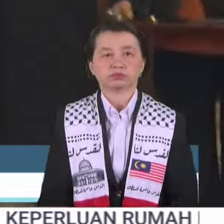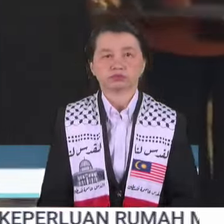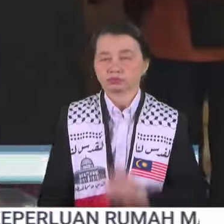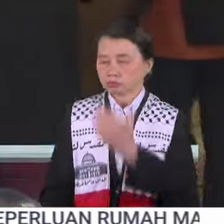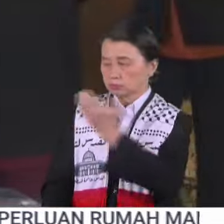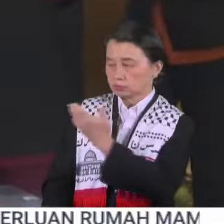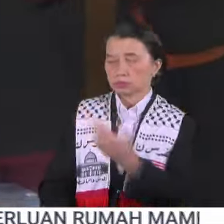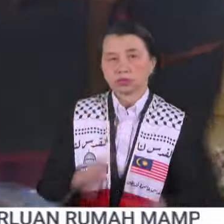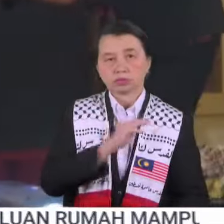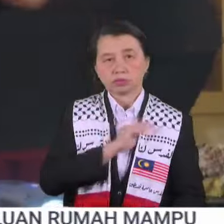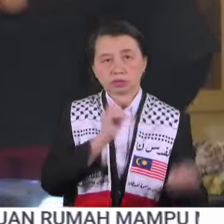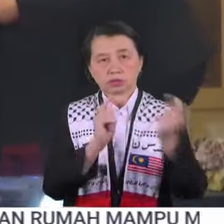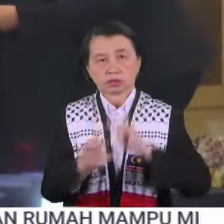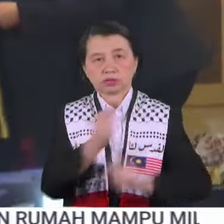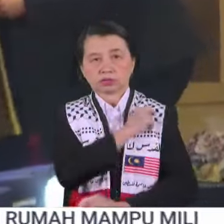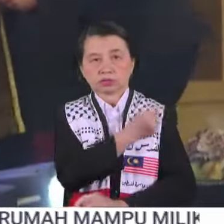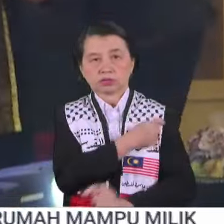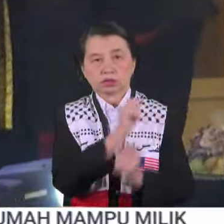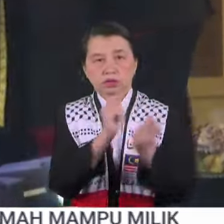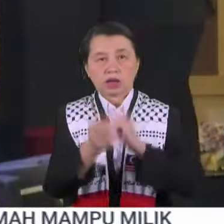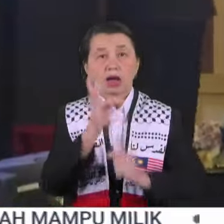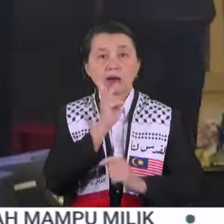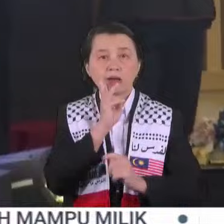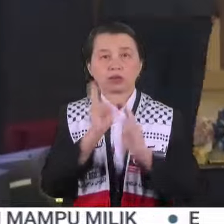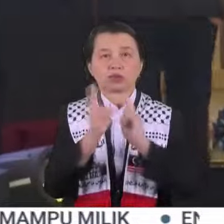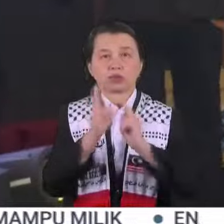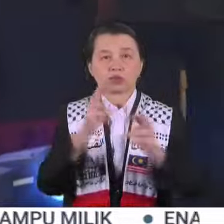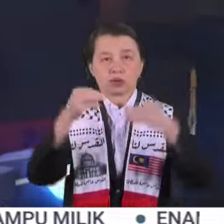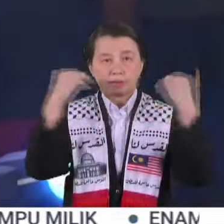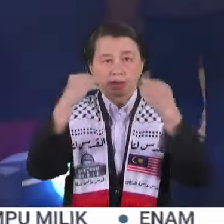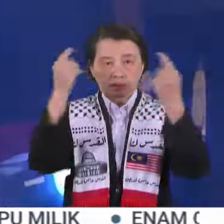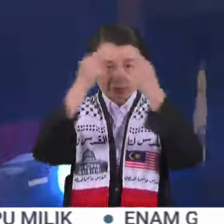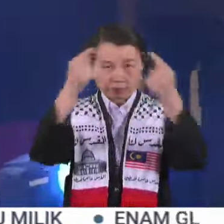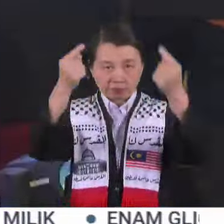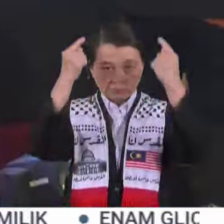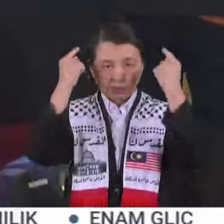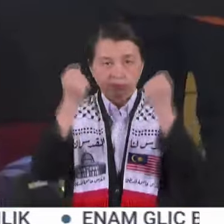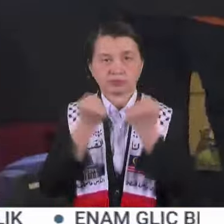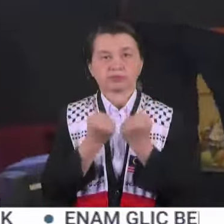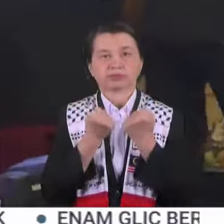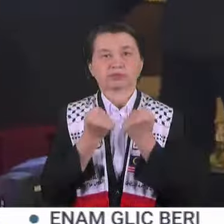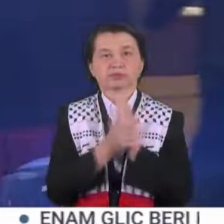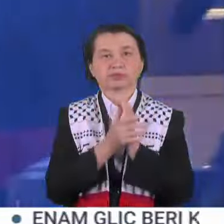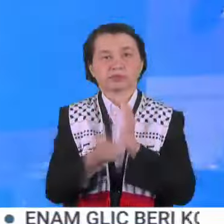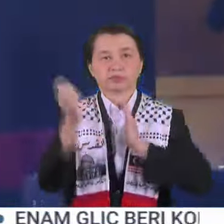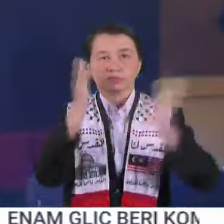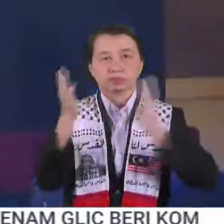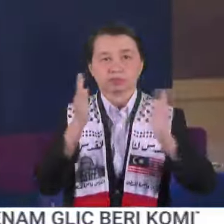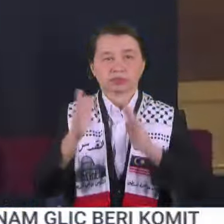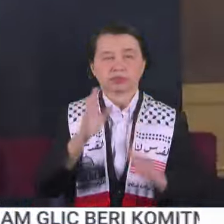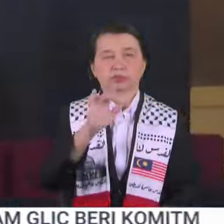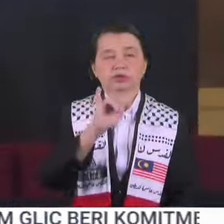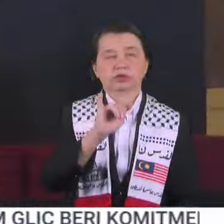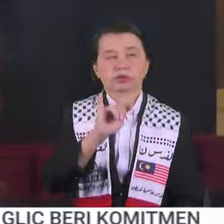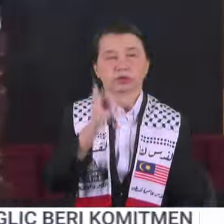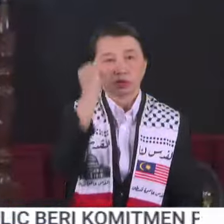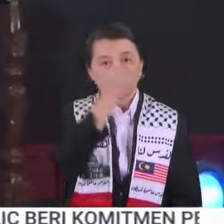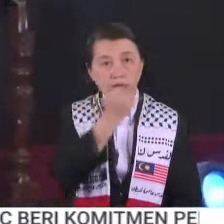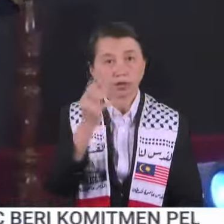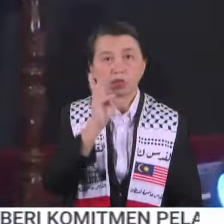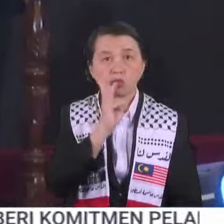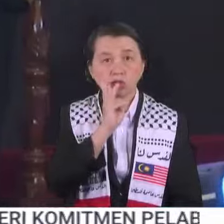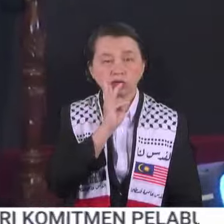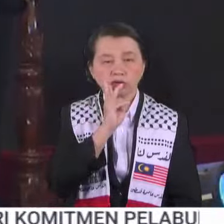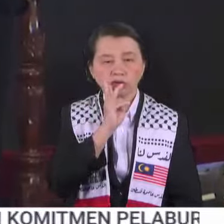Beliau yang juga Menteri Pilihan Tenaga dan Transformasi Air berucap dalam Majlis Convocation Sijil Kemahiran Malaysia Indah Water Consortium di Ibu Negara.